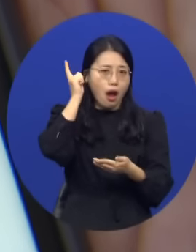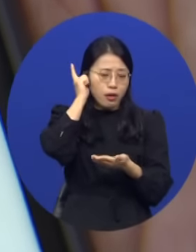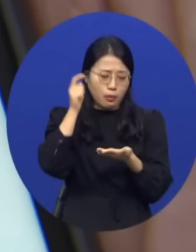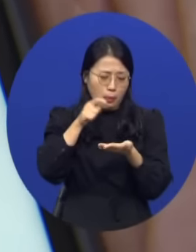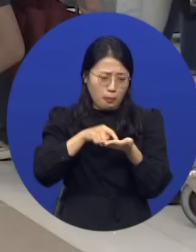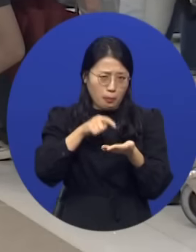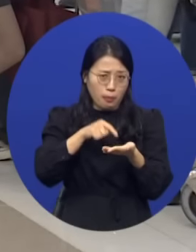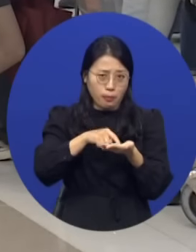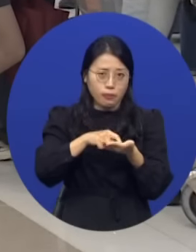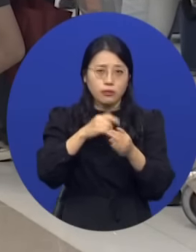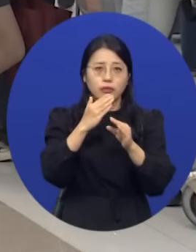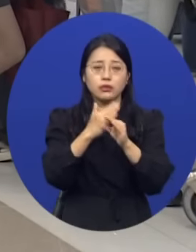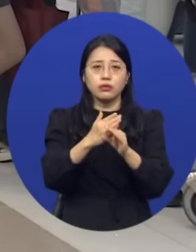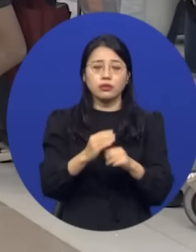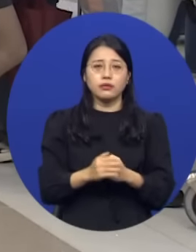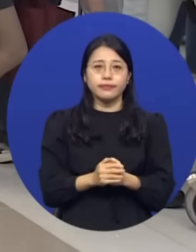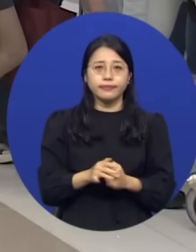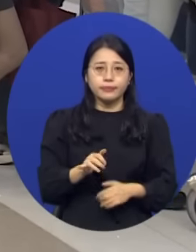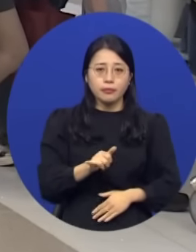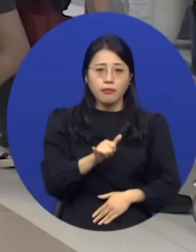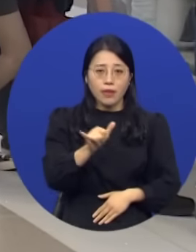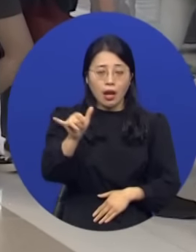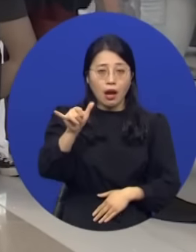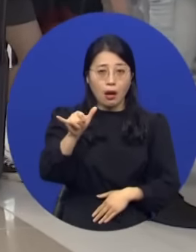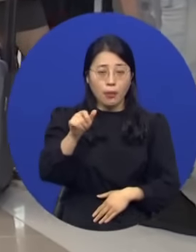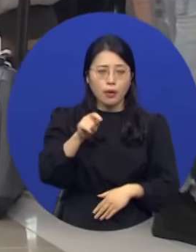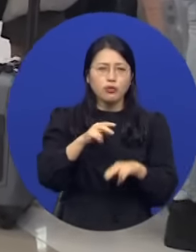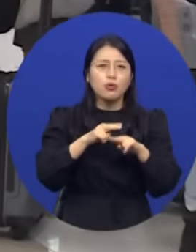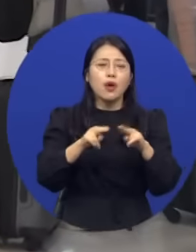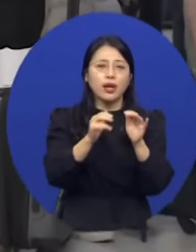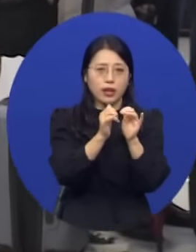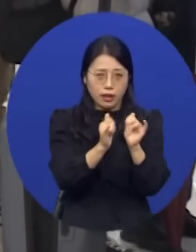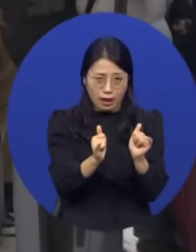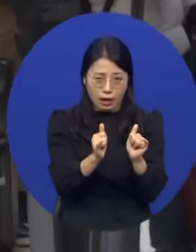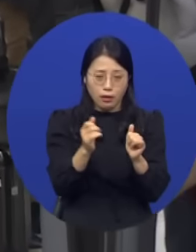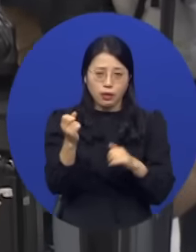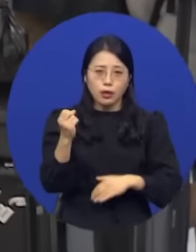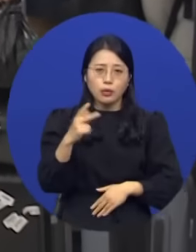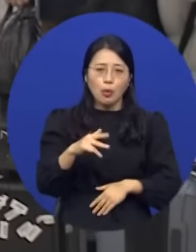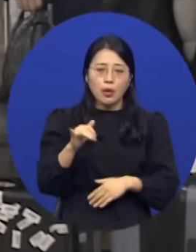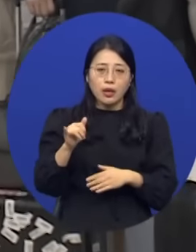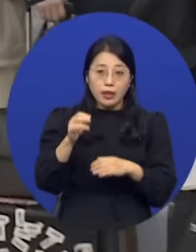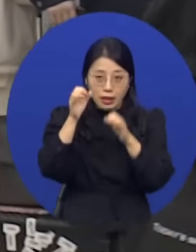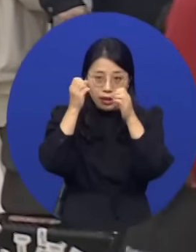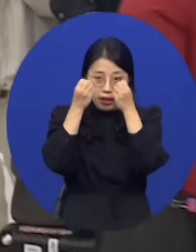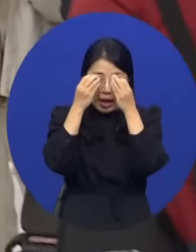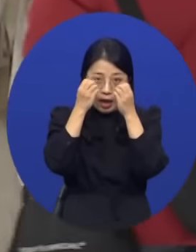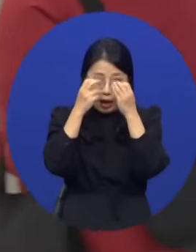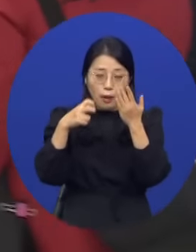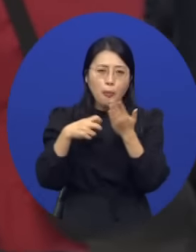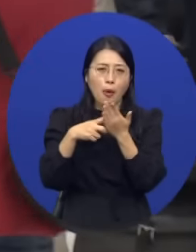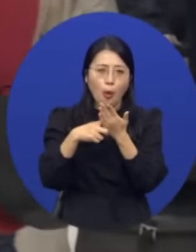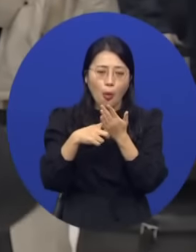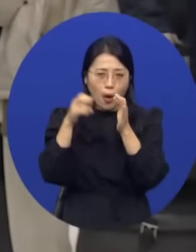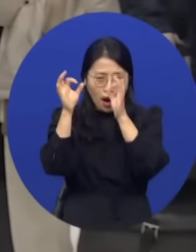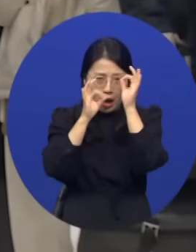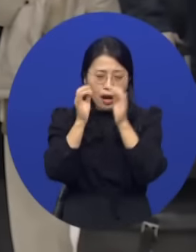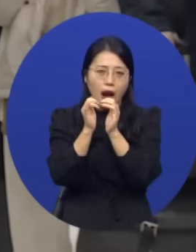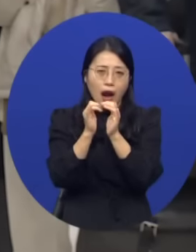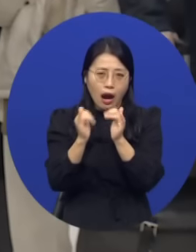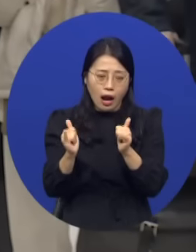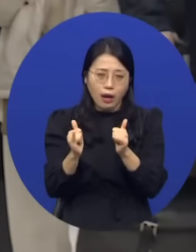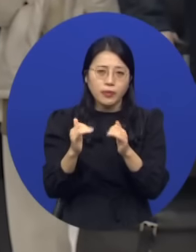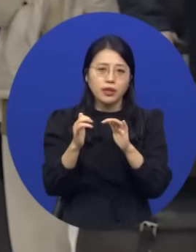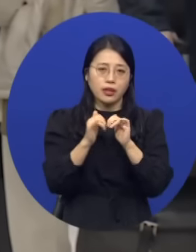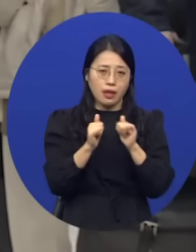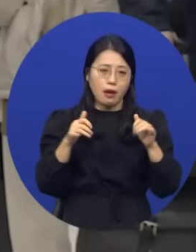검색합니다. 항공편을 놓친 승객들과 대기표를 구하려는 승객들이 몰리면서 이곳 제주공항은 지나다니기가